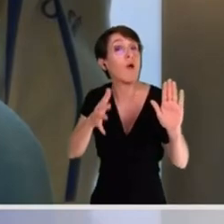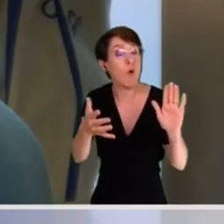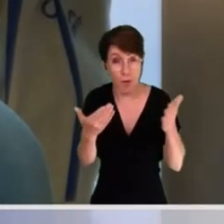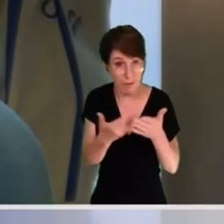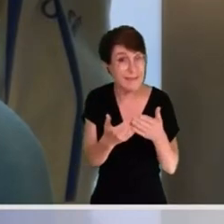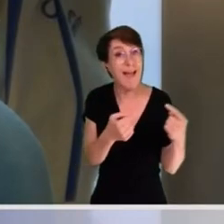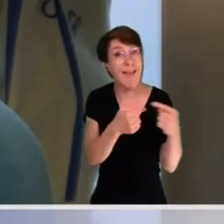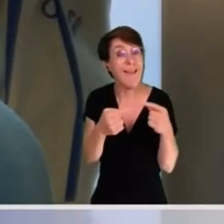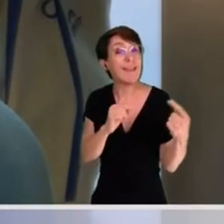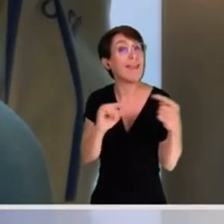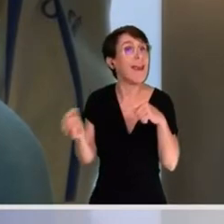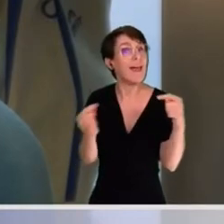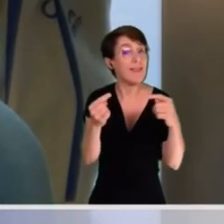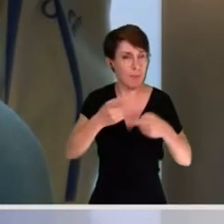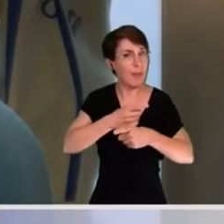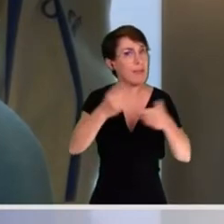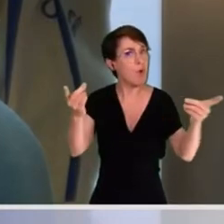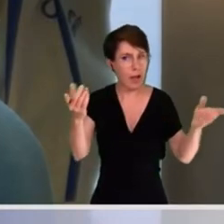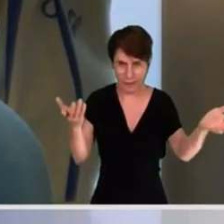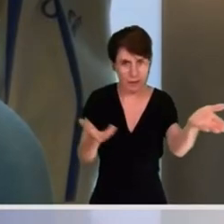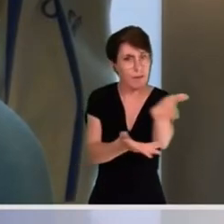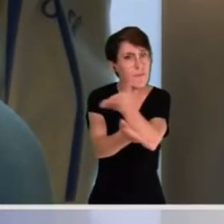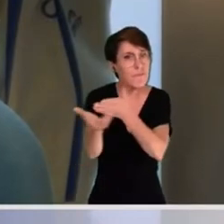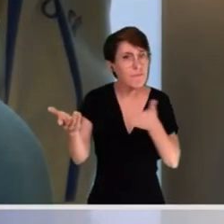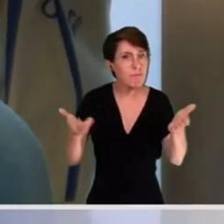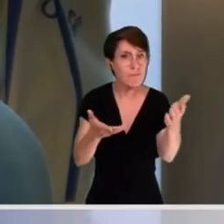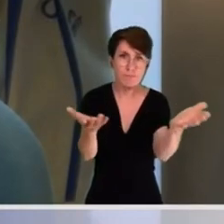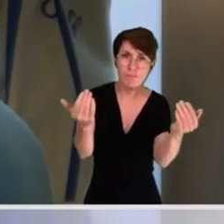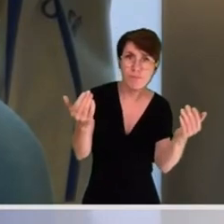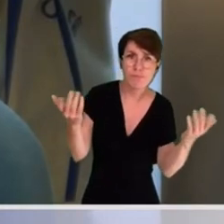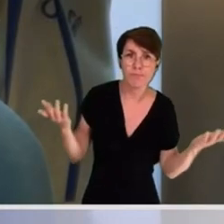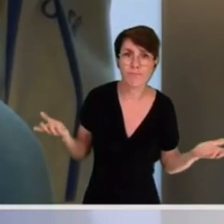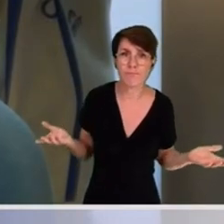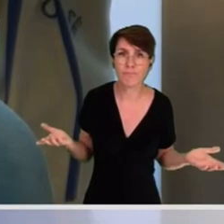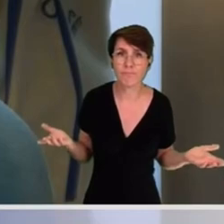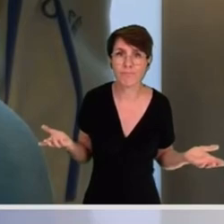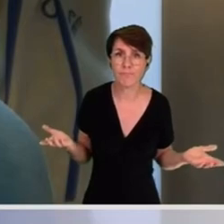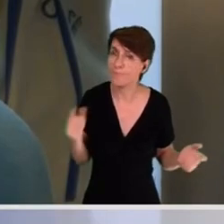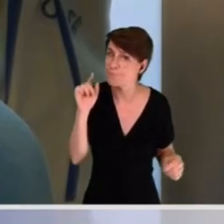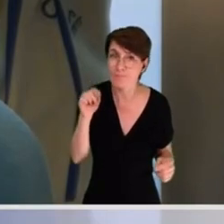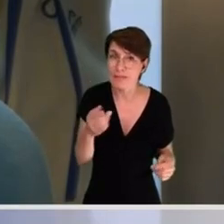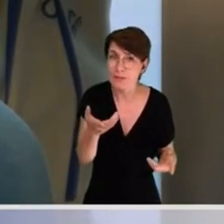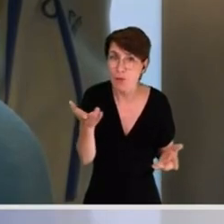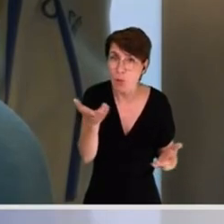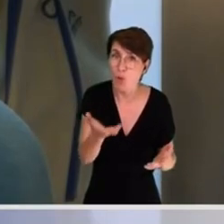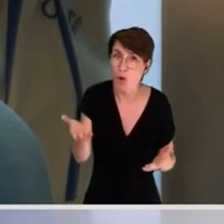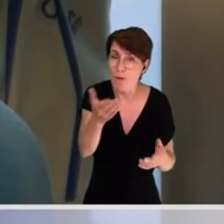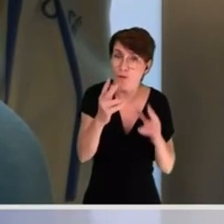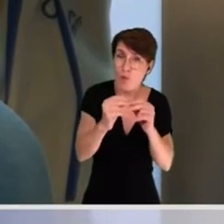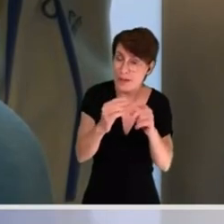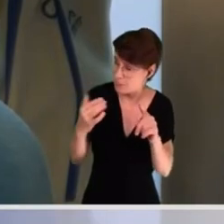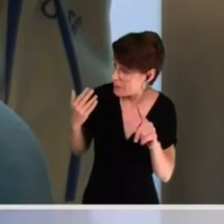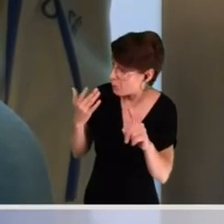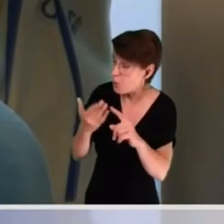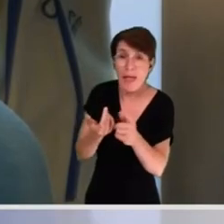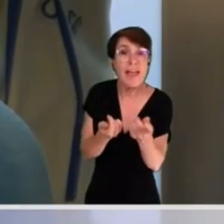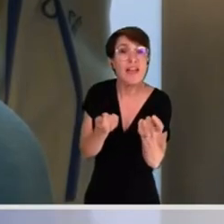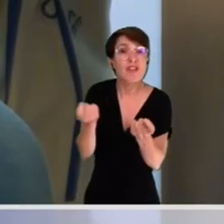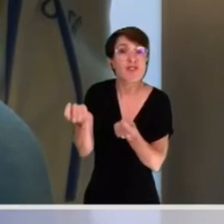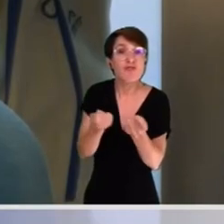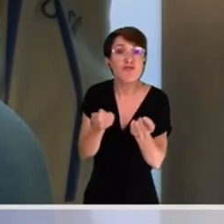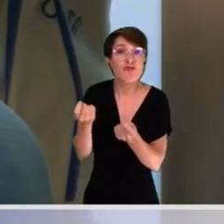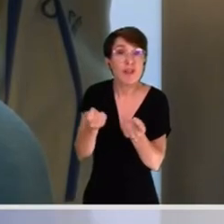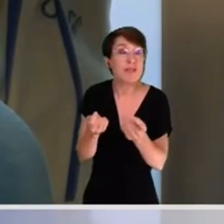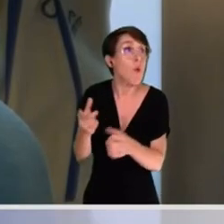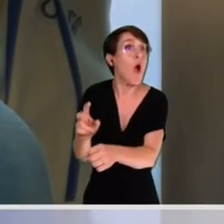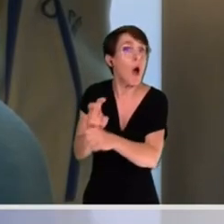démocratique, et c'est ainsi que ça se passe, parce qu'il faudra répondre à ce passif de gestion qui conduit à